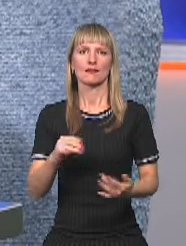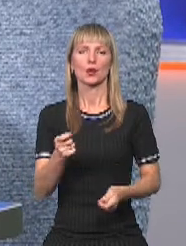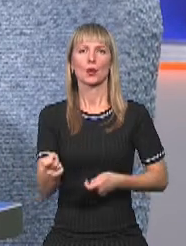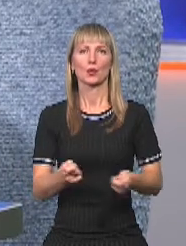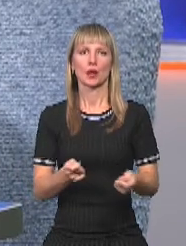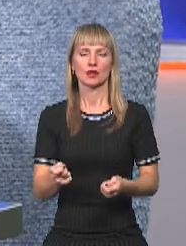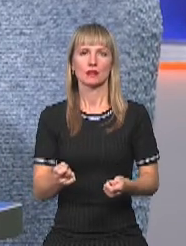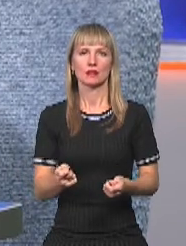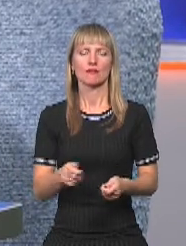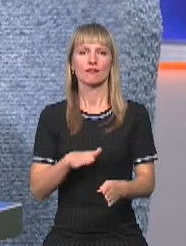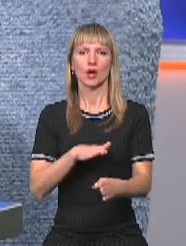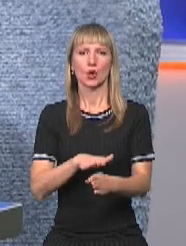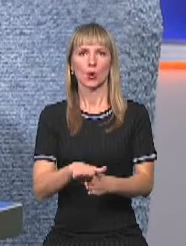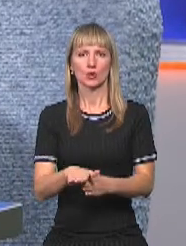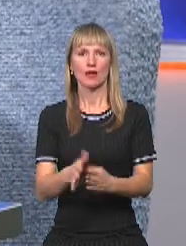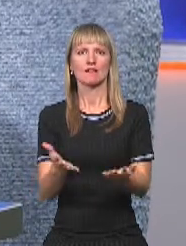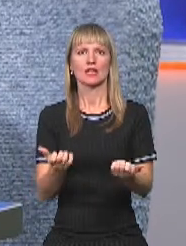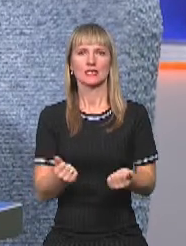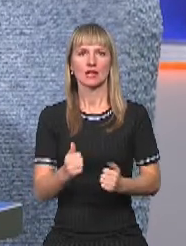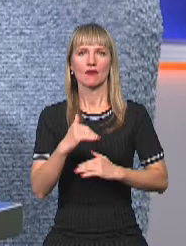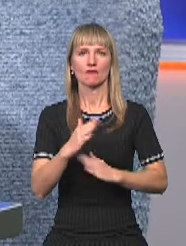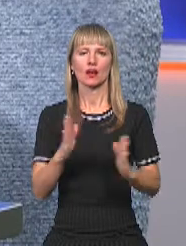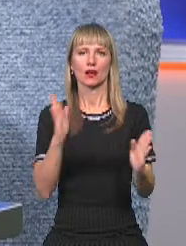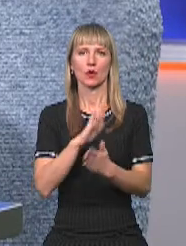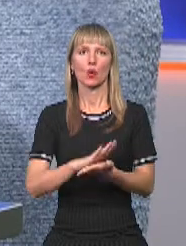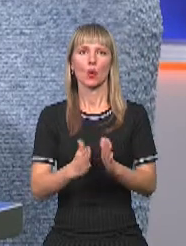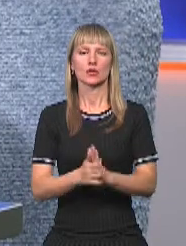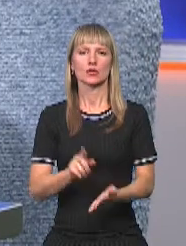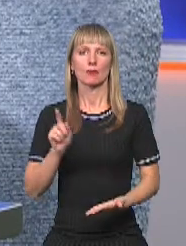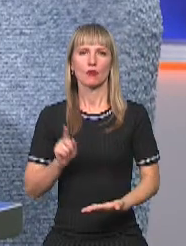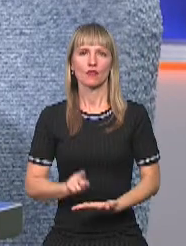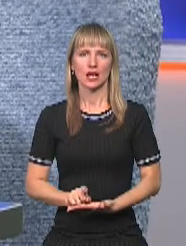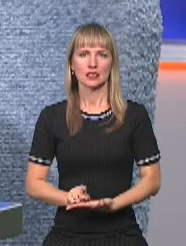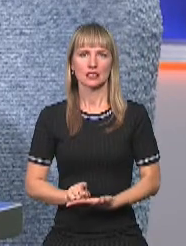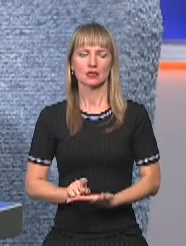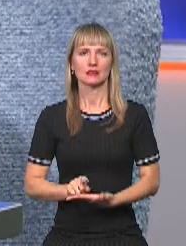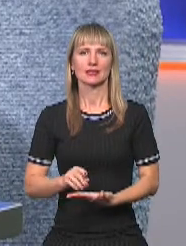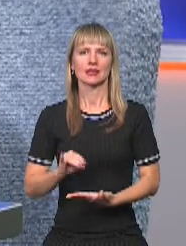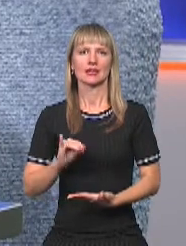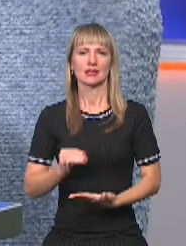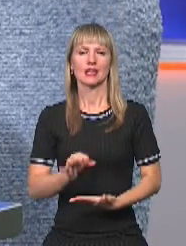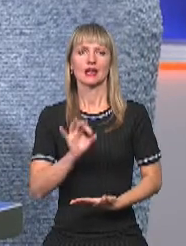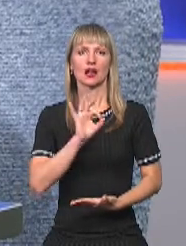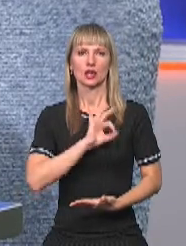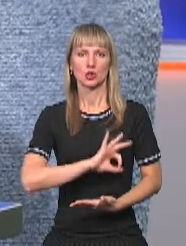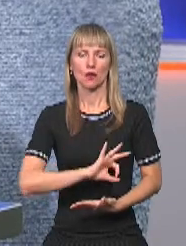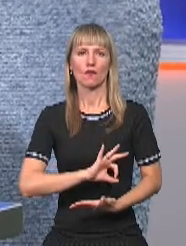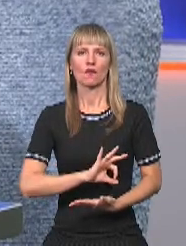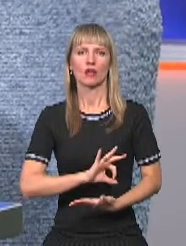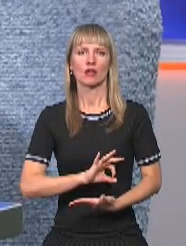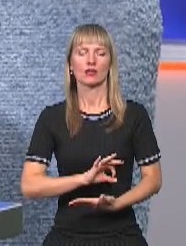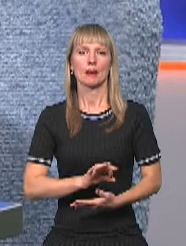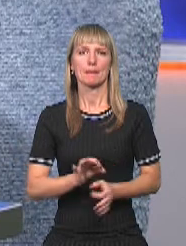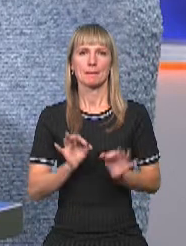урядів виконання взятих в рамках кліматичної угоди зобов'язань і реалізовувати дієву